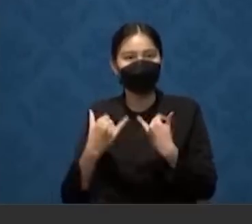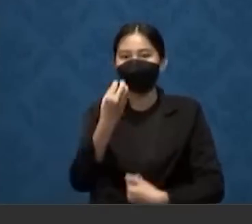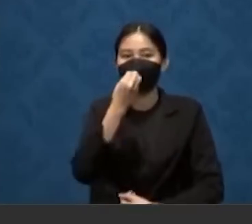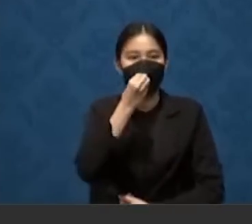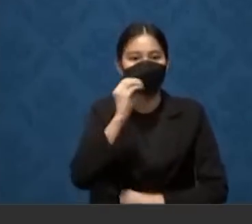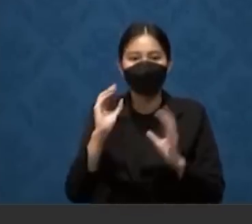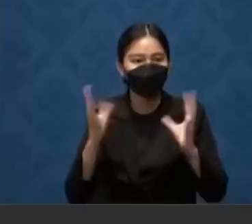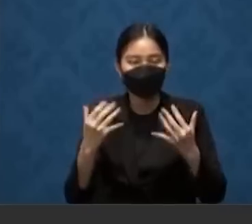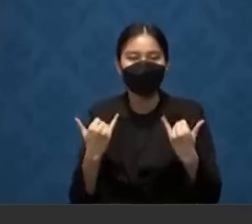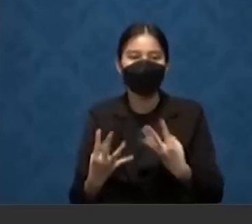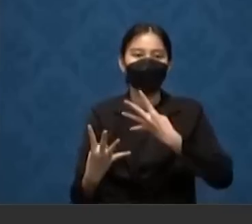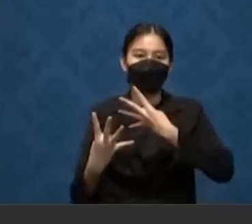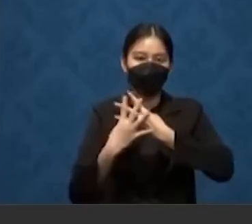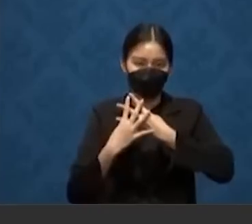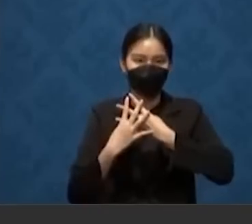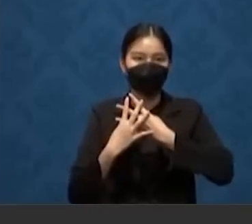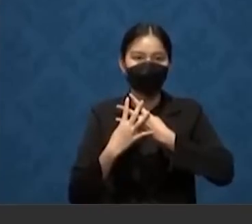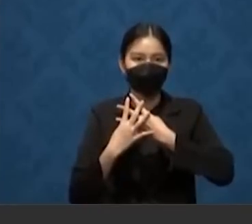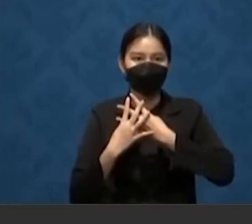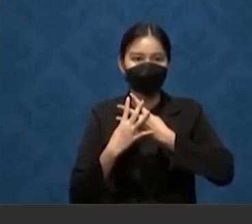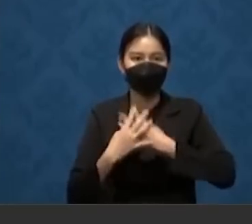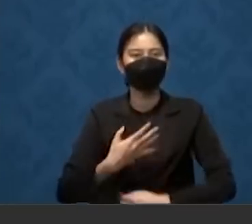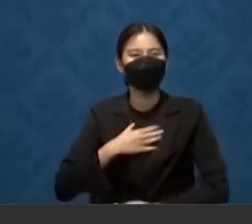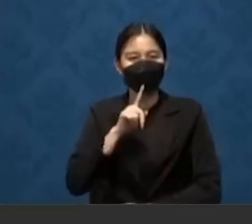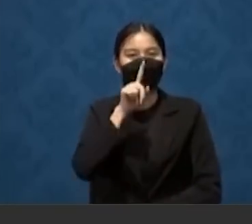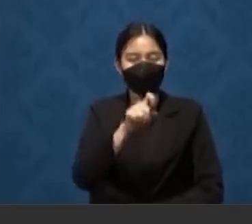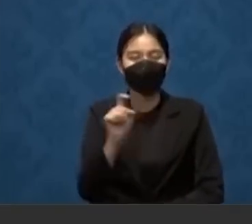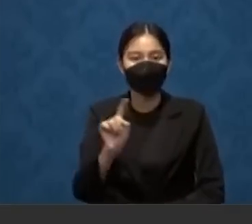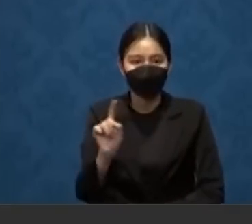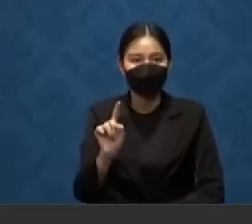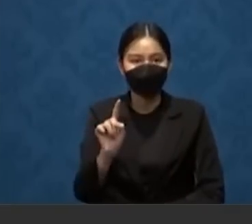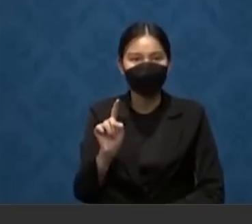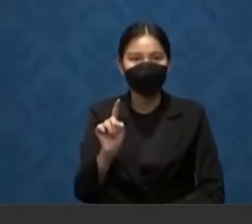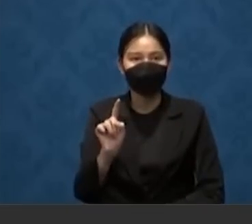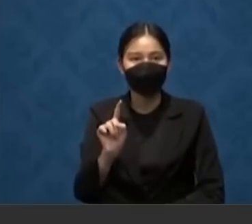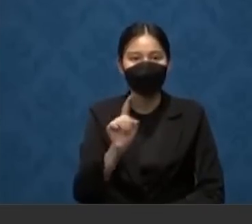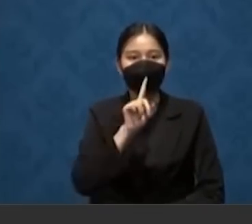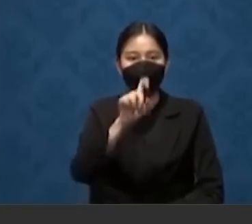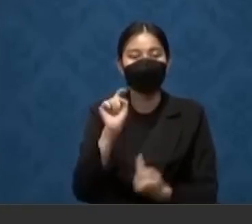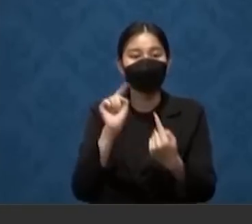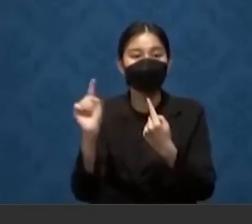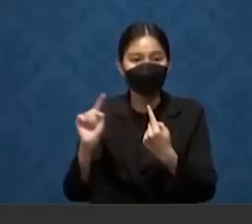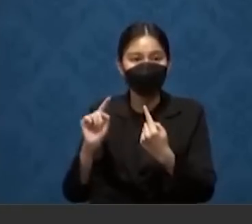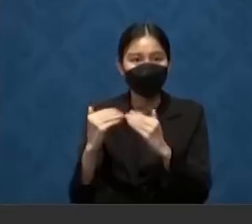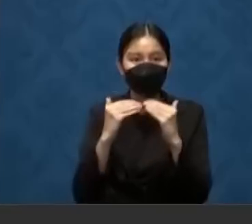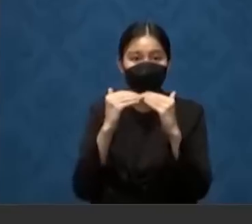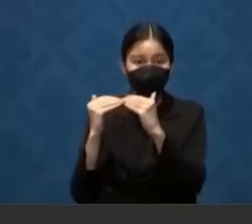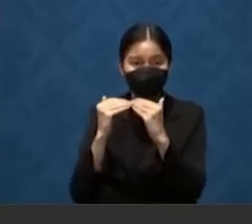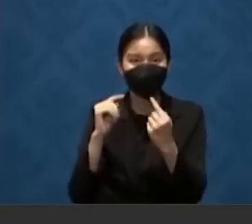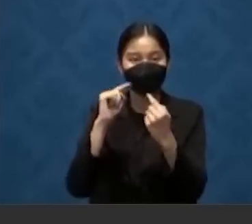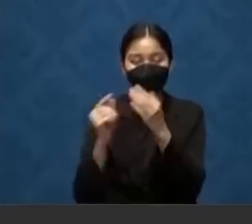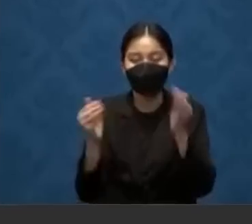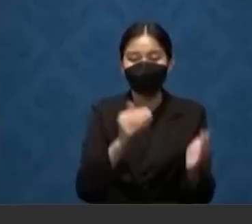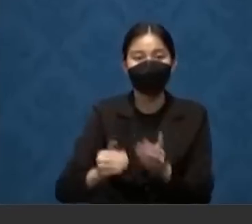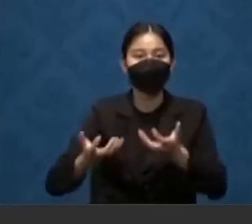ในกหว่างที่ถูกคมขังสิทเข้าตงคำถามเปนการตคำถามกับ added toถึงกระบวน